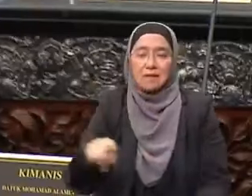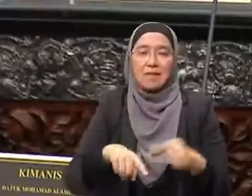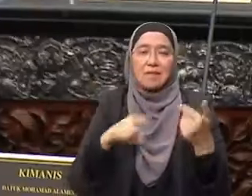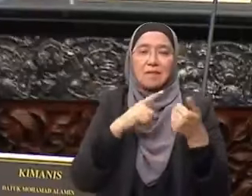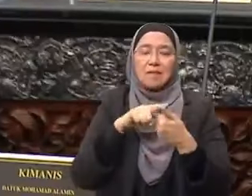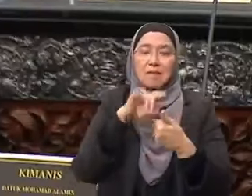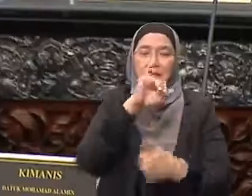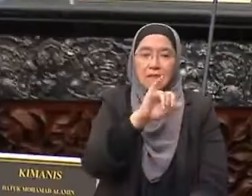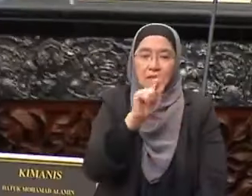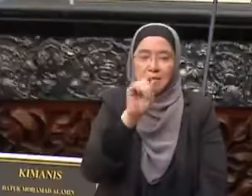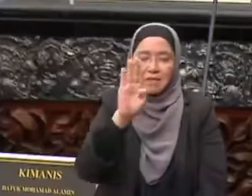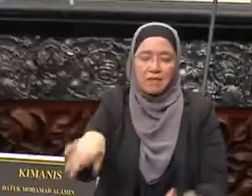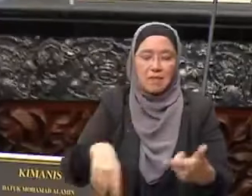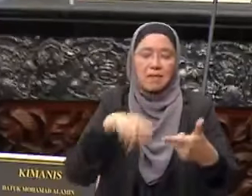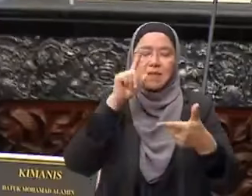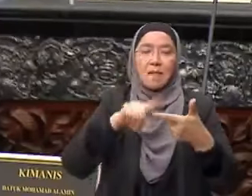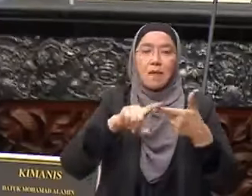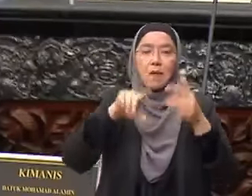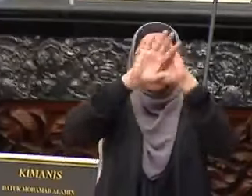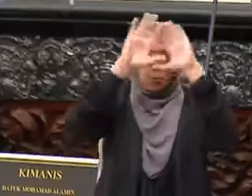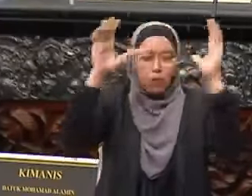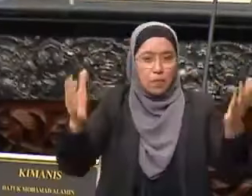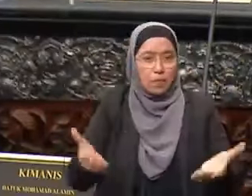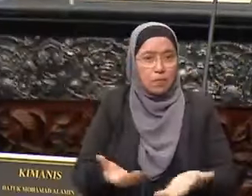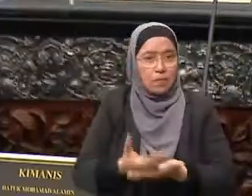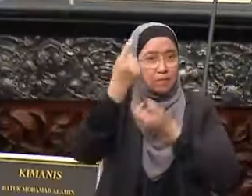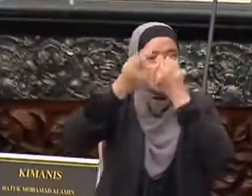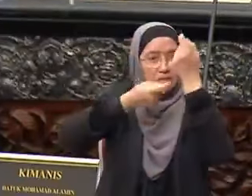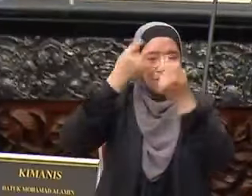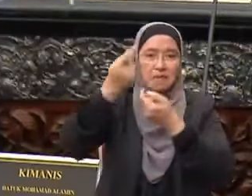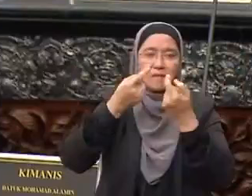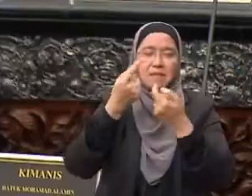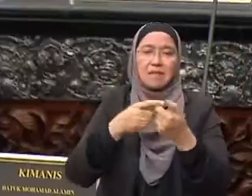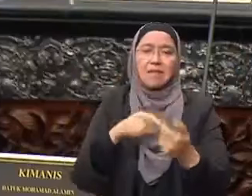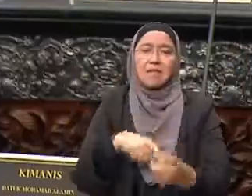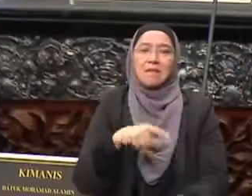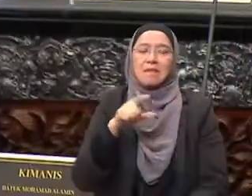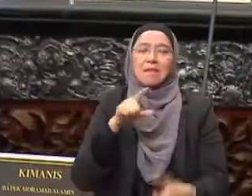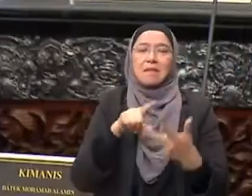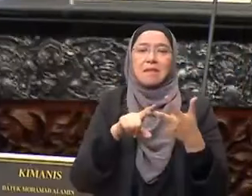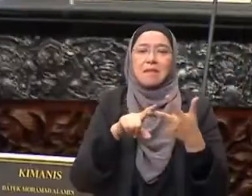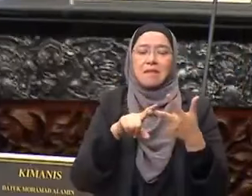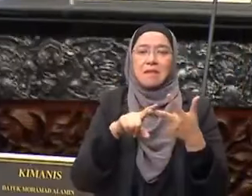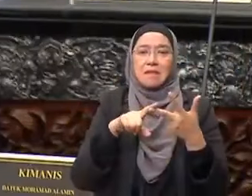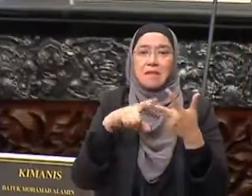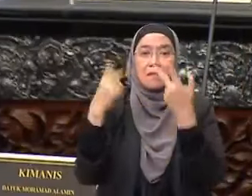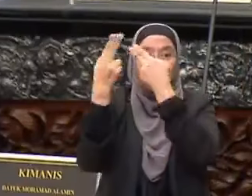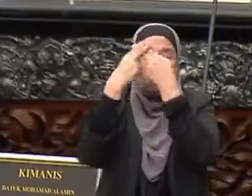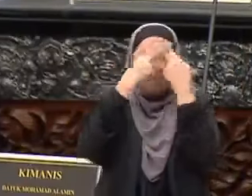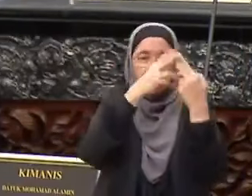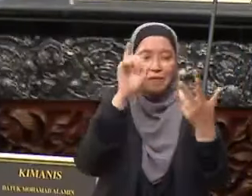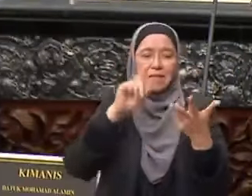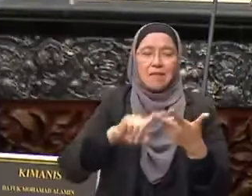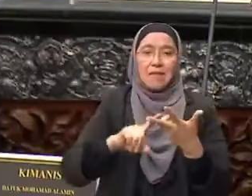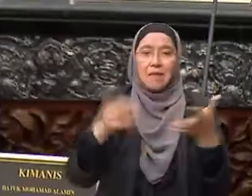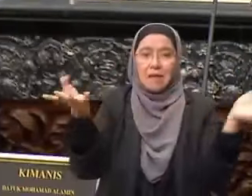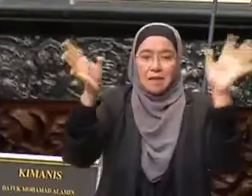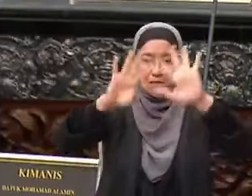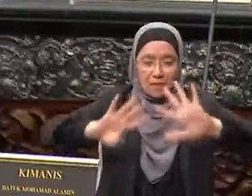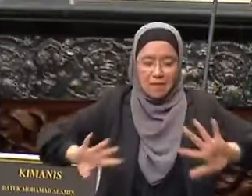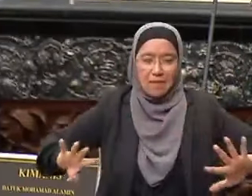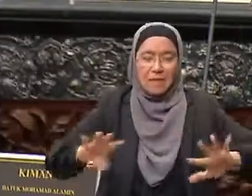market wtm London Arabian travel Mat ATM Dubai ASEAN tourism foreign